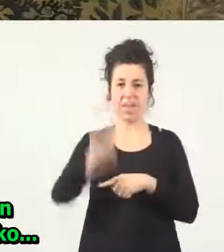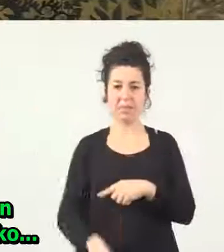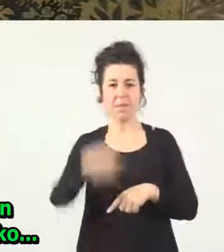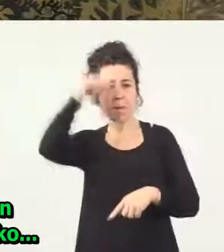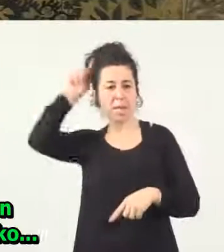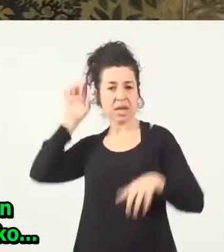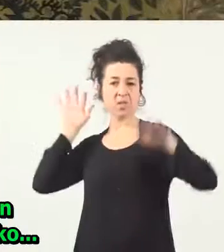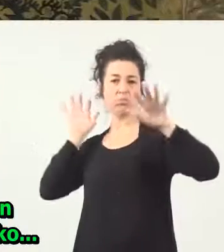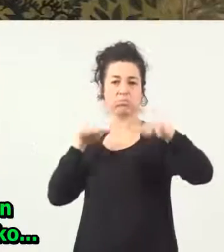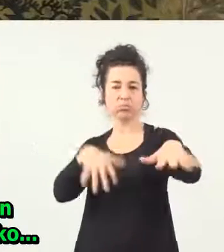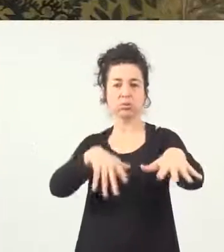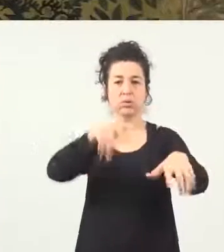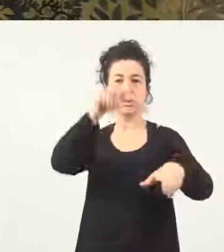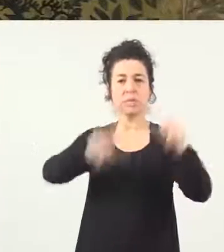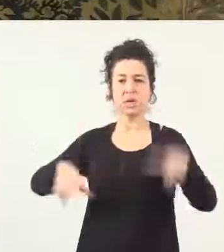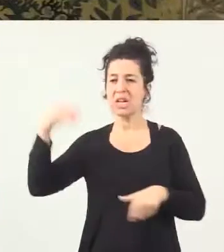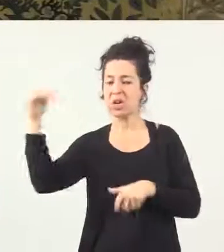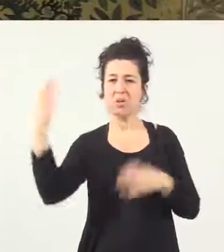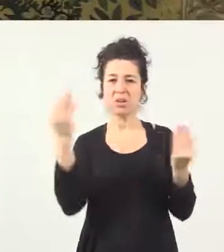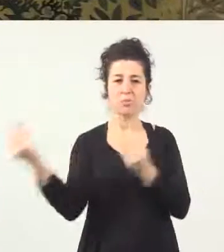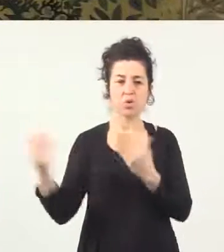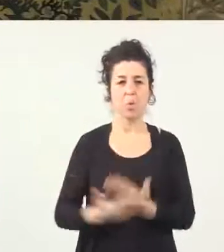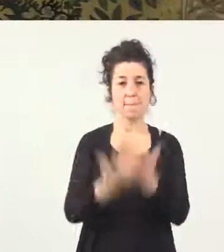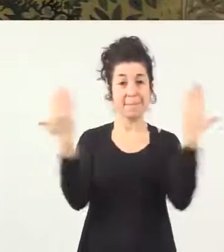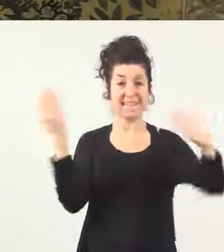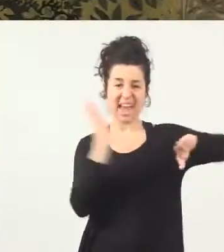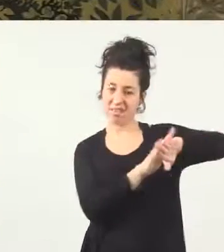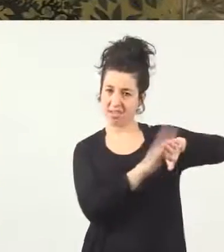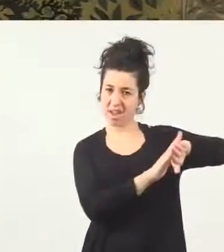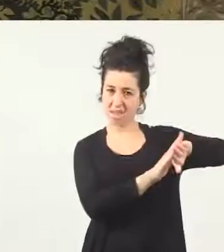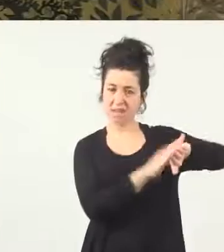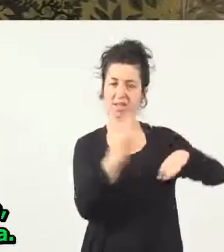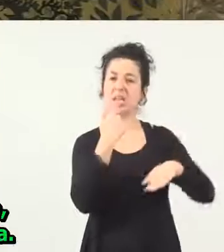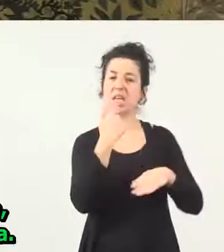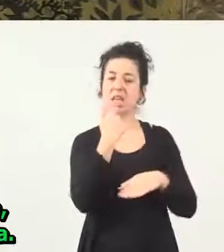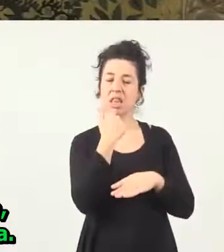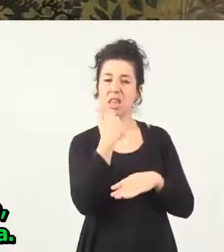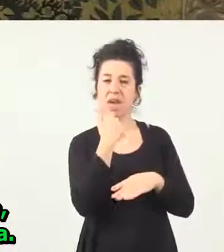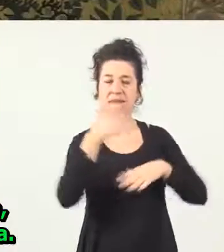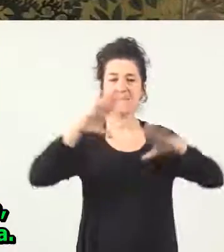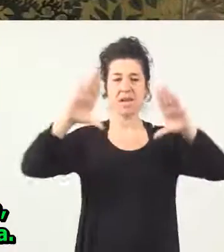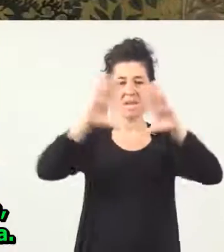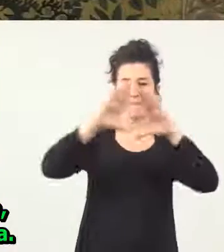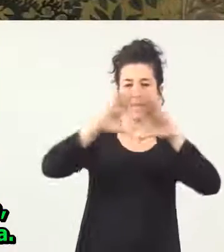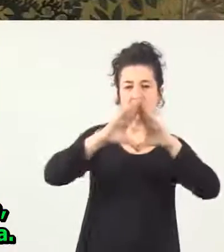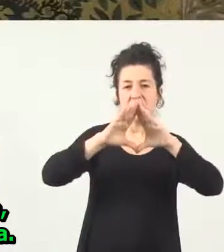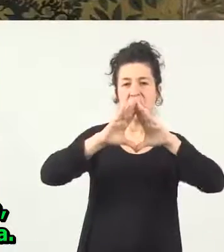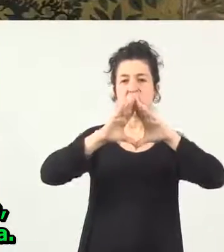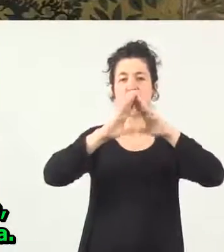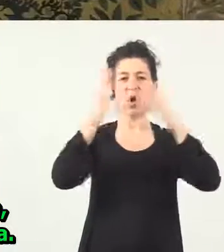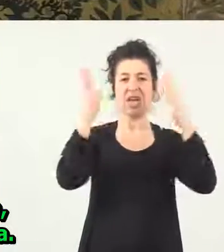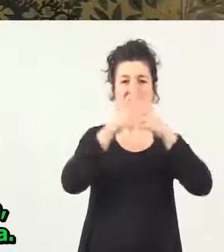oso manifa handia, jende gazte asko, eta hor prentsan adibidez eskerreko prentsan, ba esaten zan, bueno, feminismoa berregituratzen ari